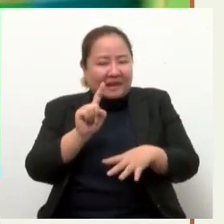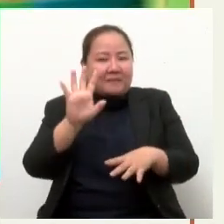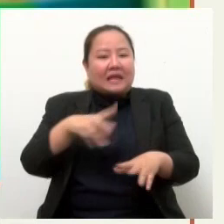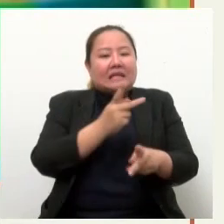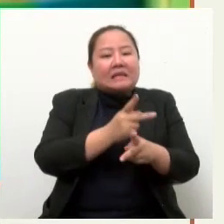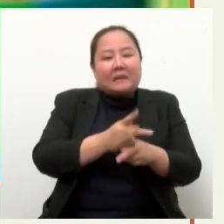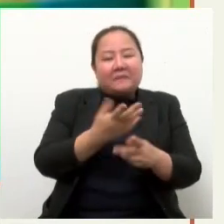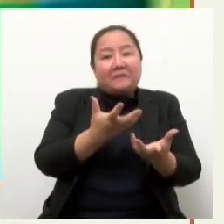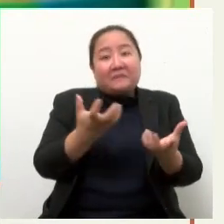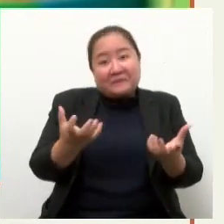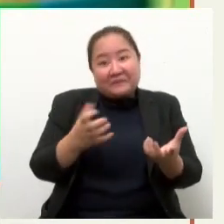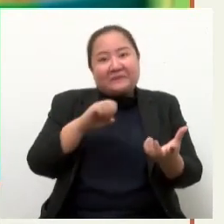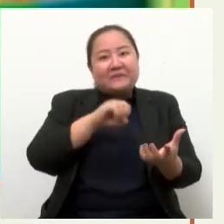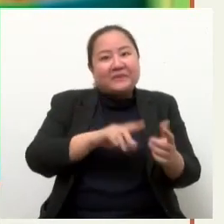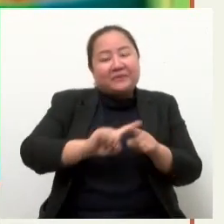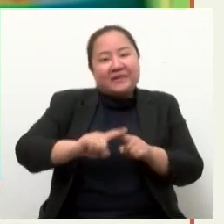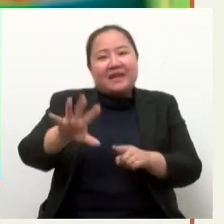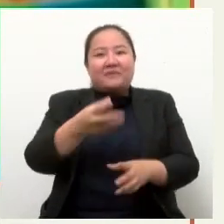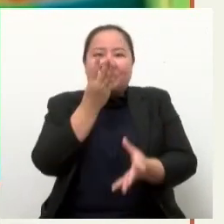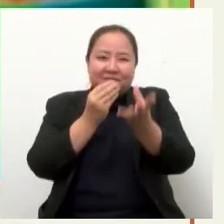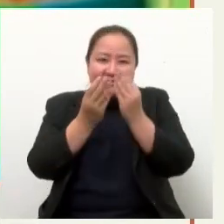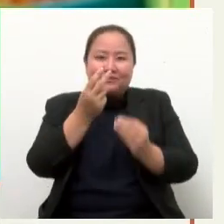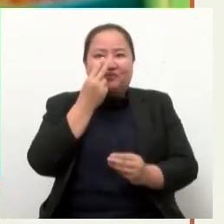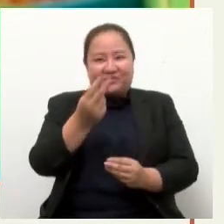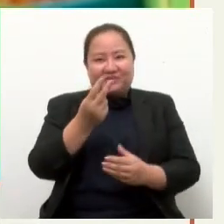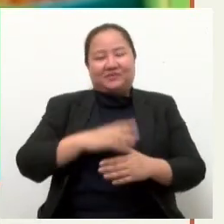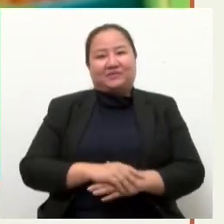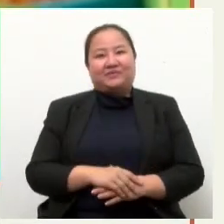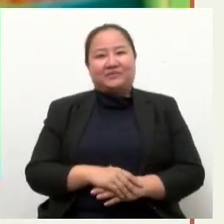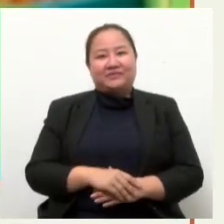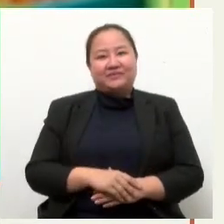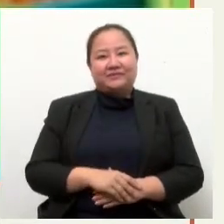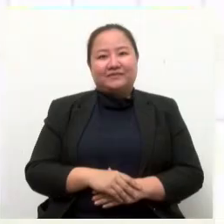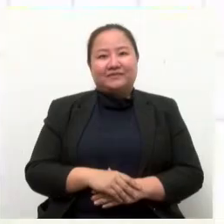ครับโดยที่เด็กไม่รู้ตัวแล้วเดี๋ยวมาชมบรรยากาศกันนะครับรอชมดูนะครับ